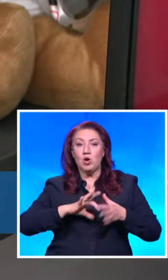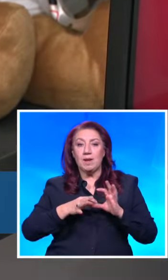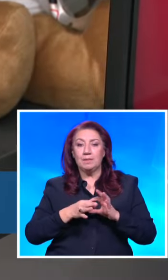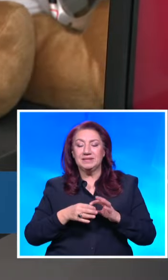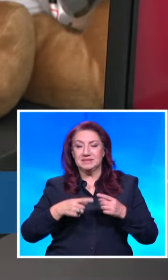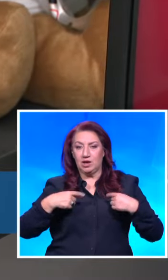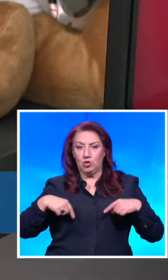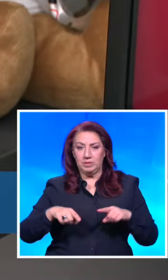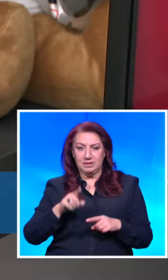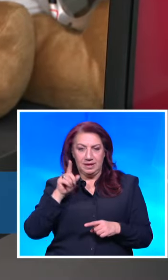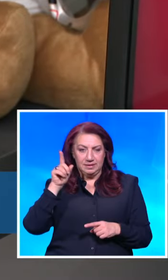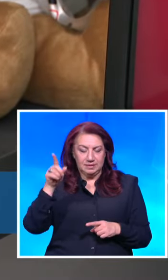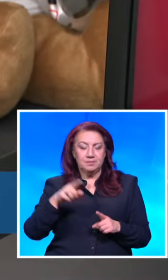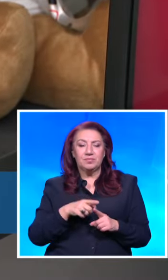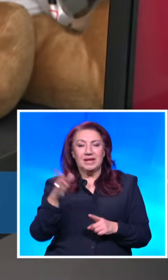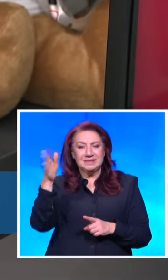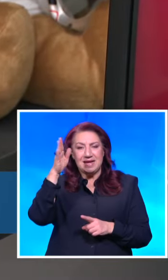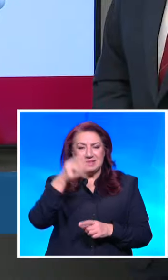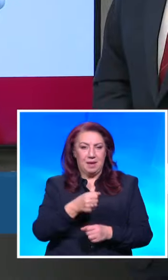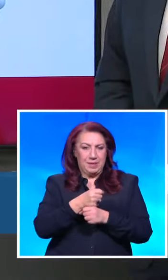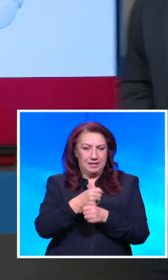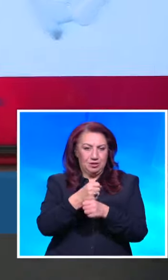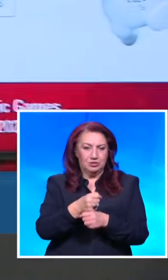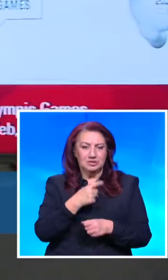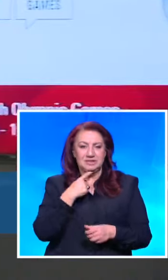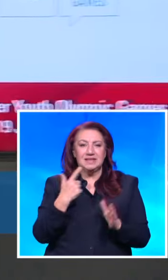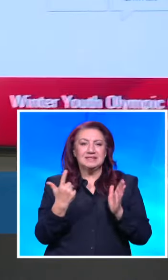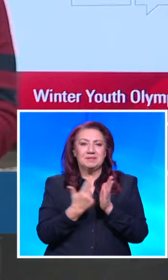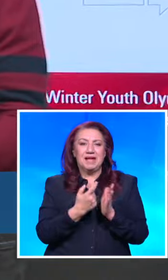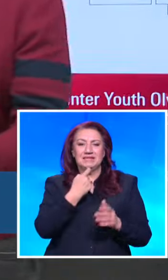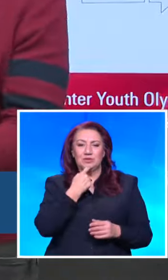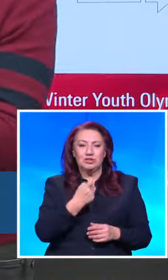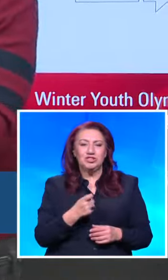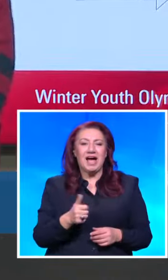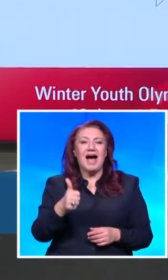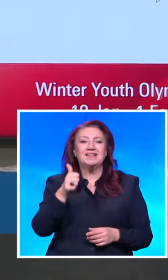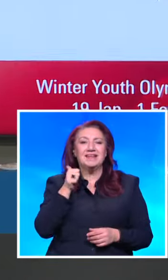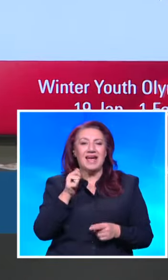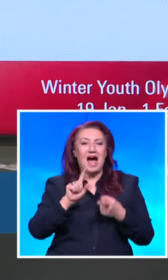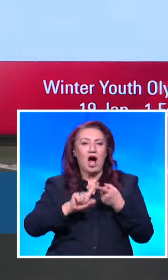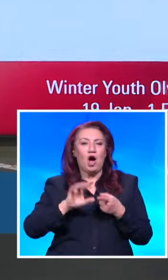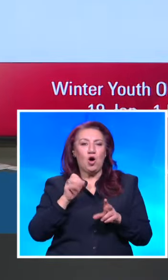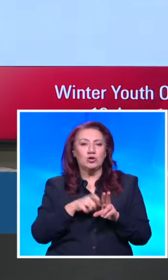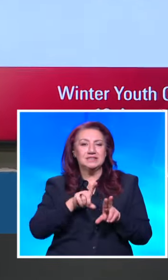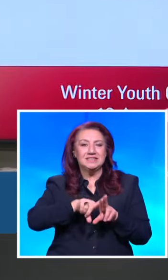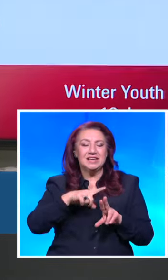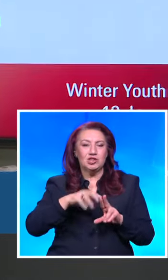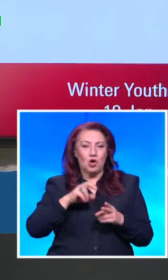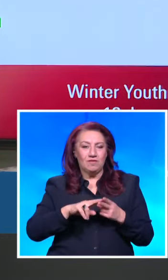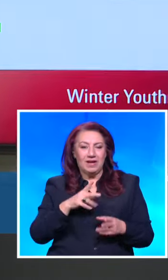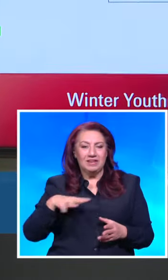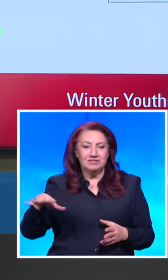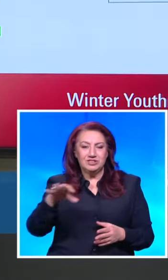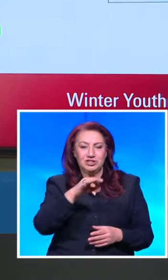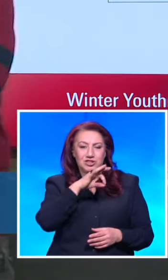академия. Знаменосец на отбора ще бъде 17-годишната сноубордистка Андрея Коцинова. По традиция всички олимпийци получиха талисмани за късмет.